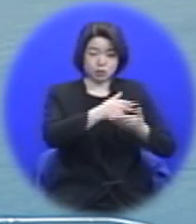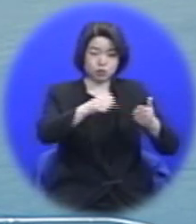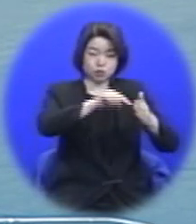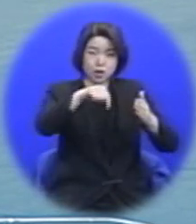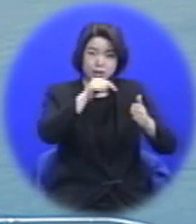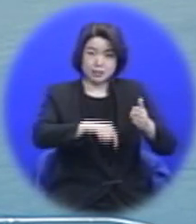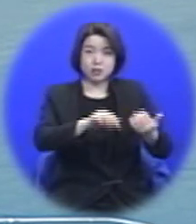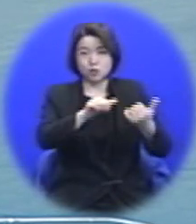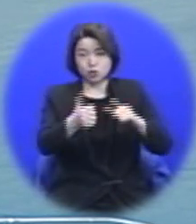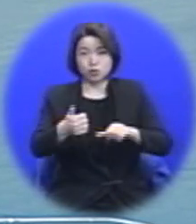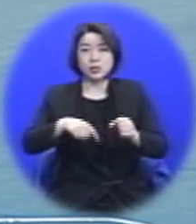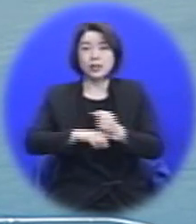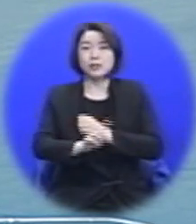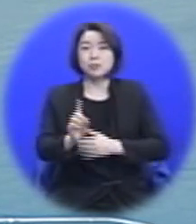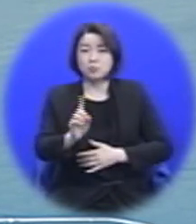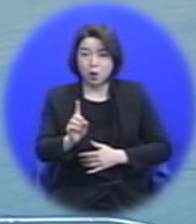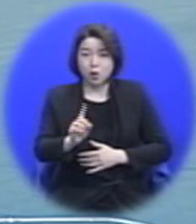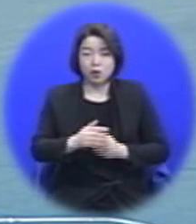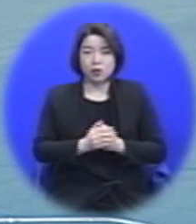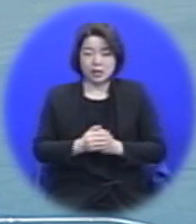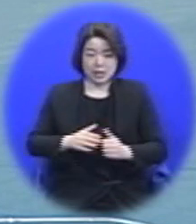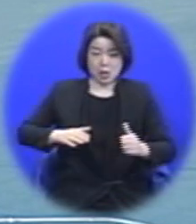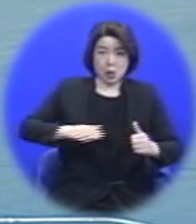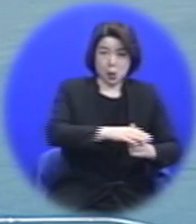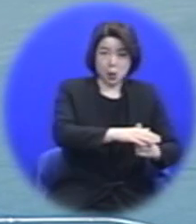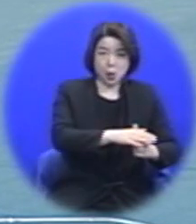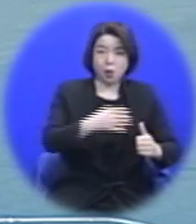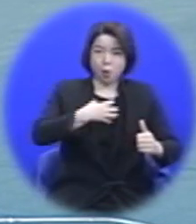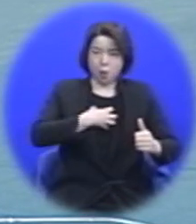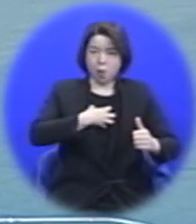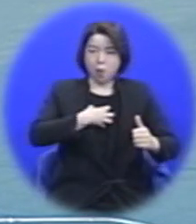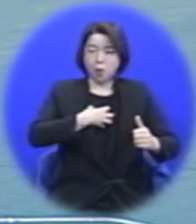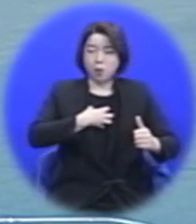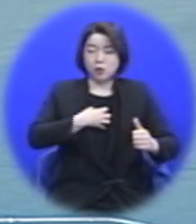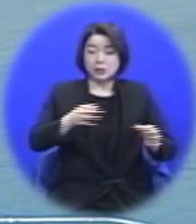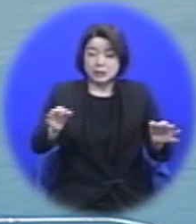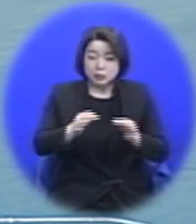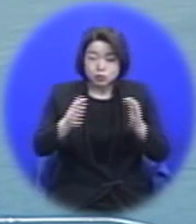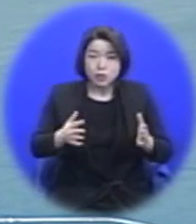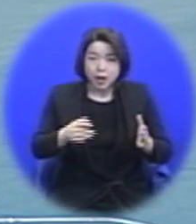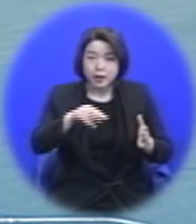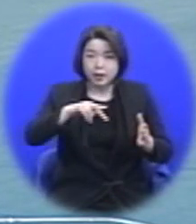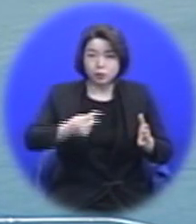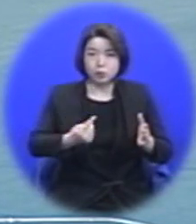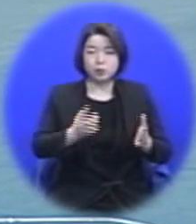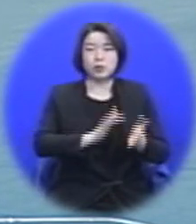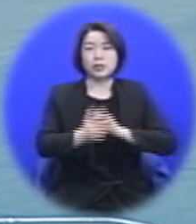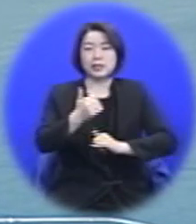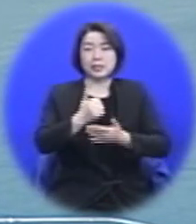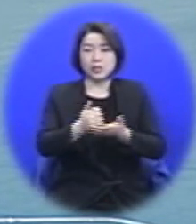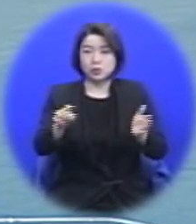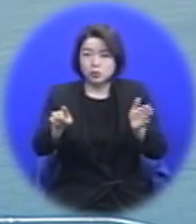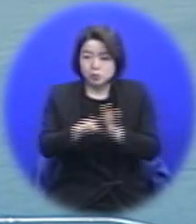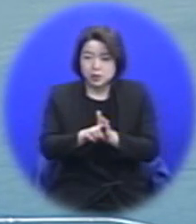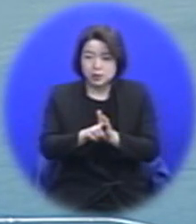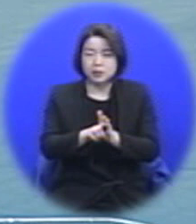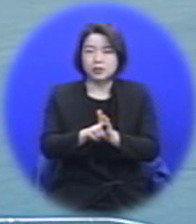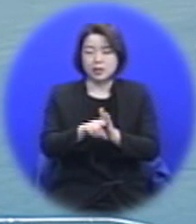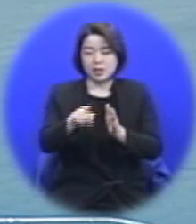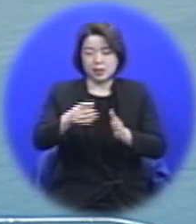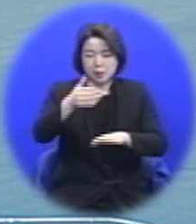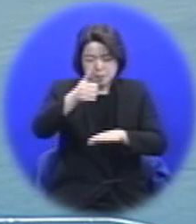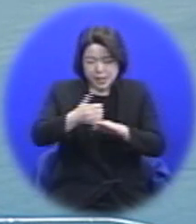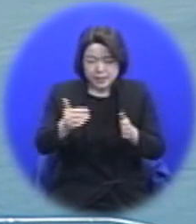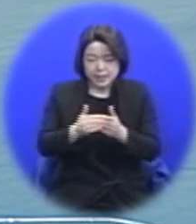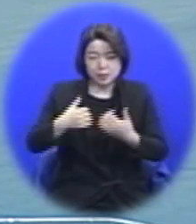말은 죽임의 위협을 당하는 순간에도 예수 믿는 믿음을 끝까지 포기하지 않았기